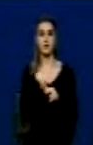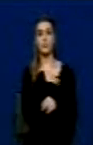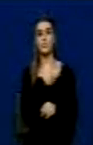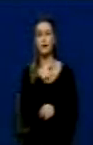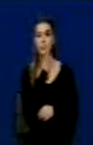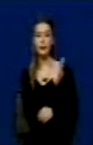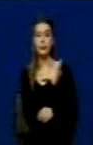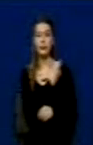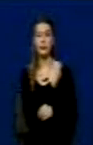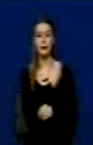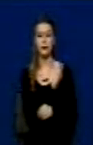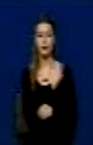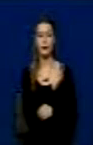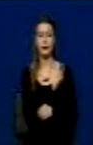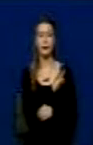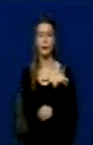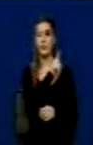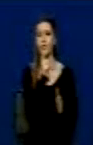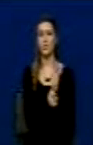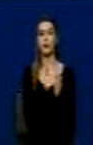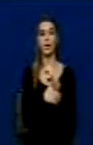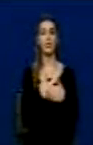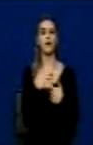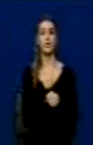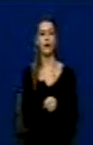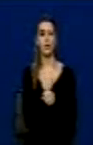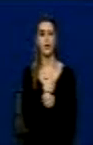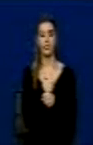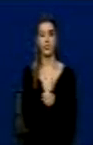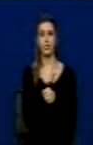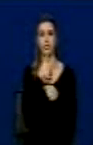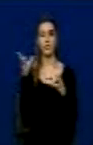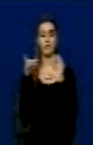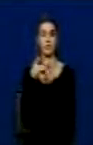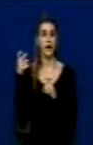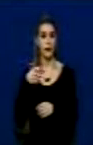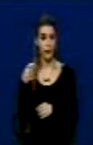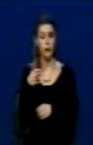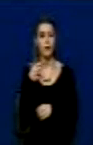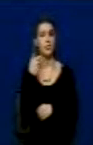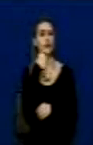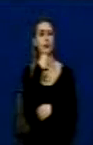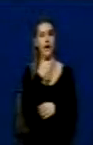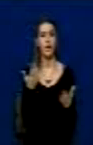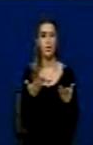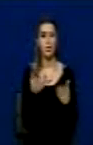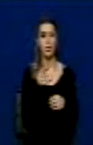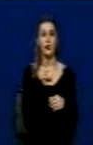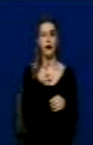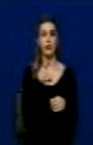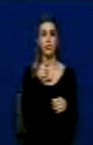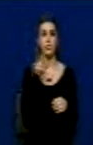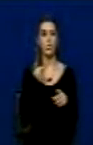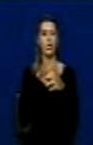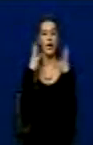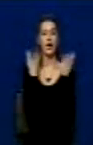Kroacinë për ta përshpejtuar procesin e integrimeve evropiane ka qenë lufta e